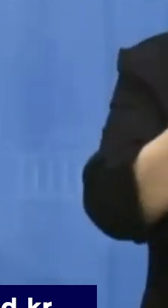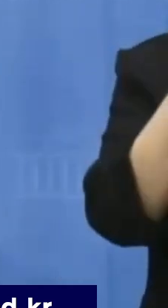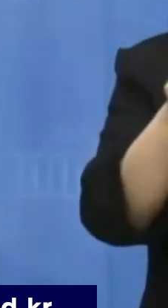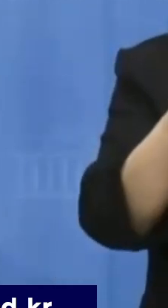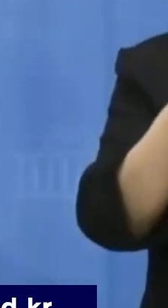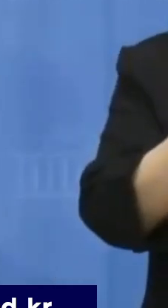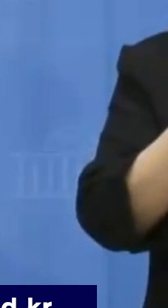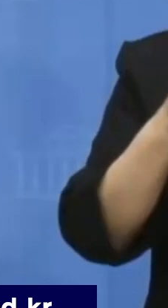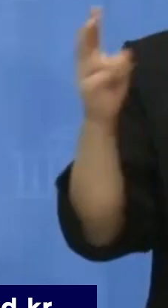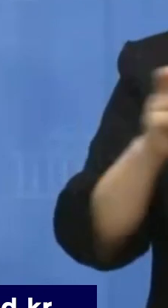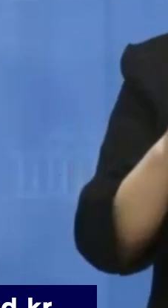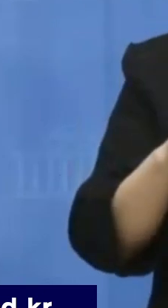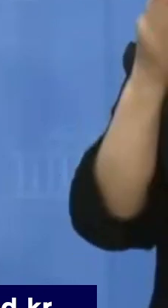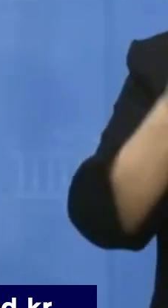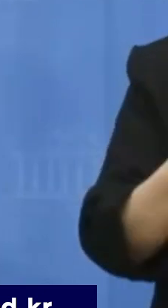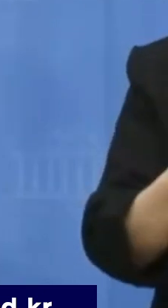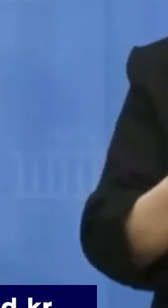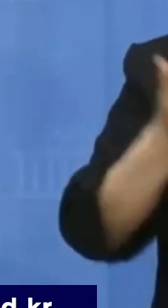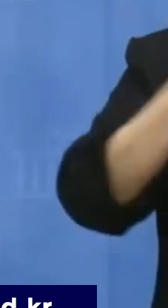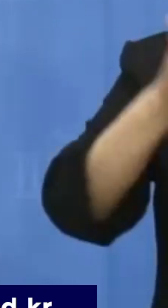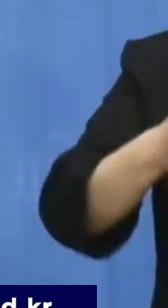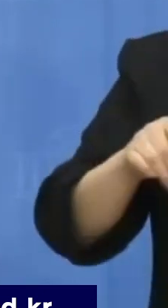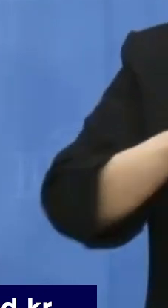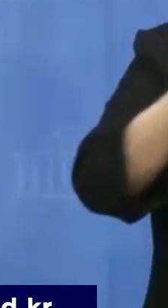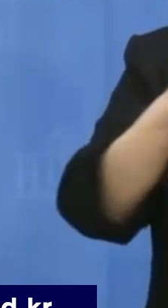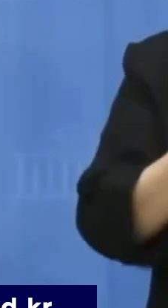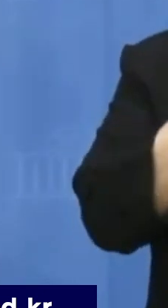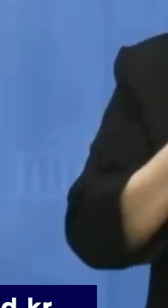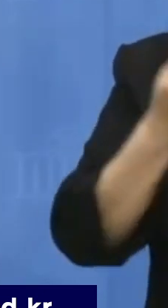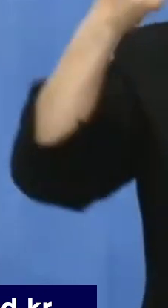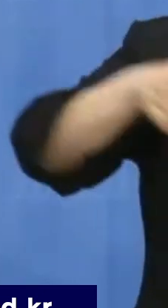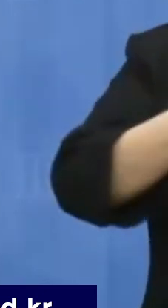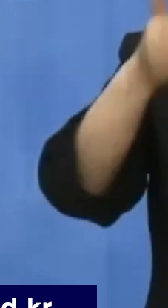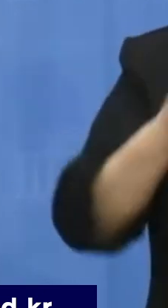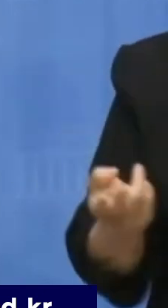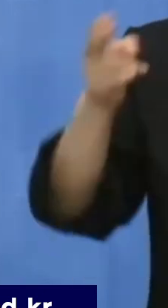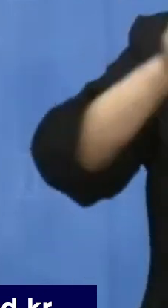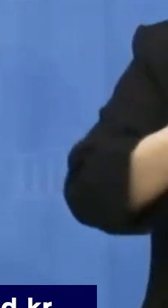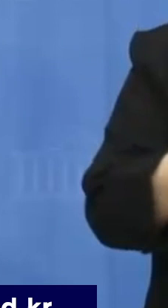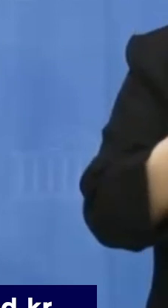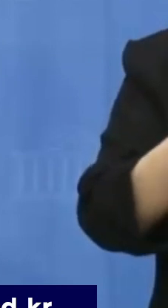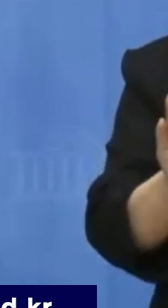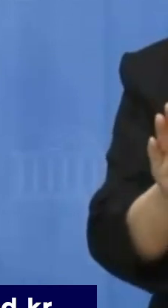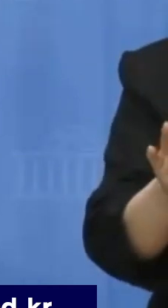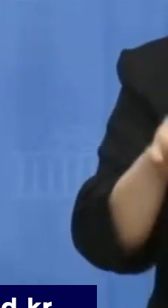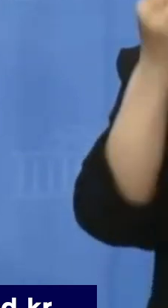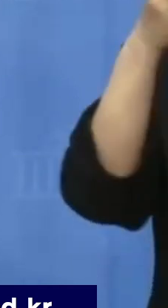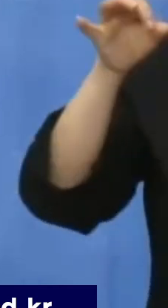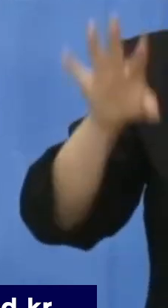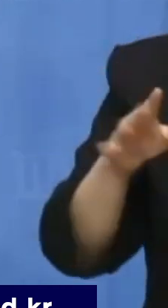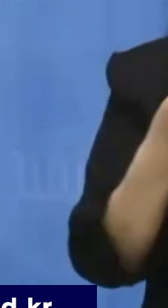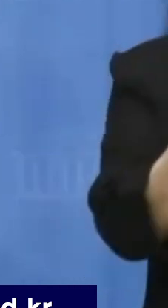없애고 국정운영을 정상화하겠다는데 취임 두 달도 되지 않는 장관에게 탄핵을 운운하며